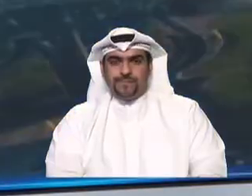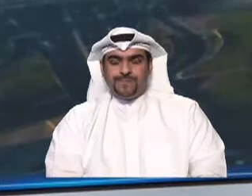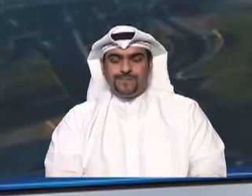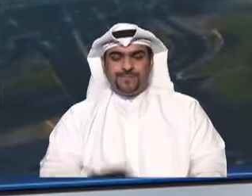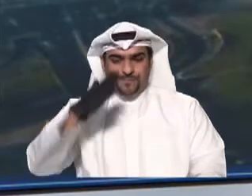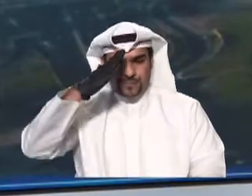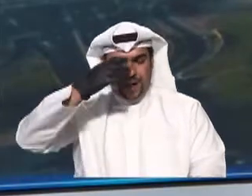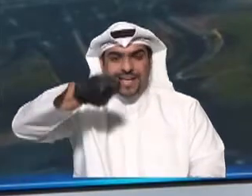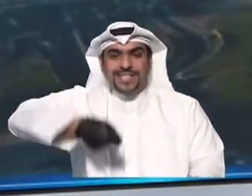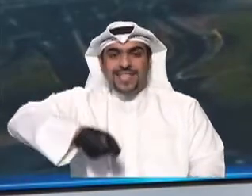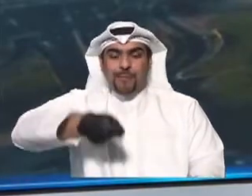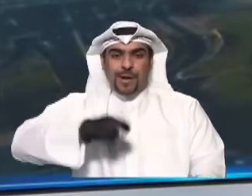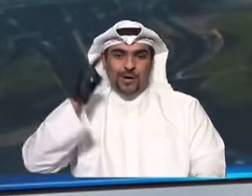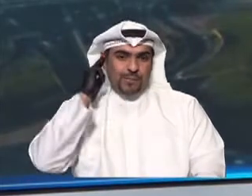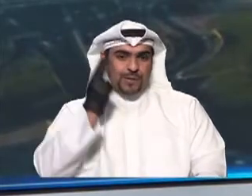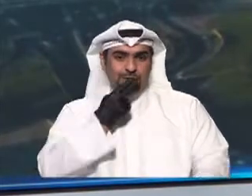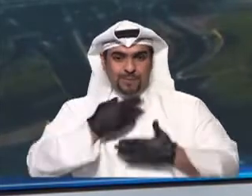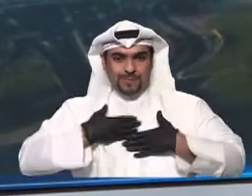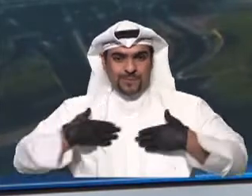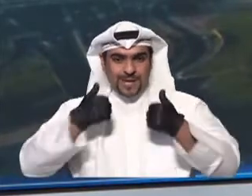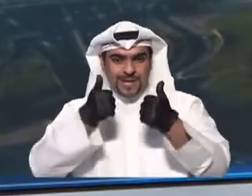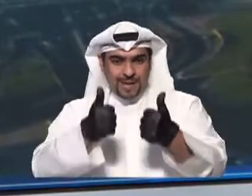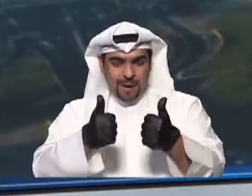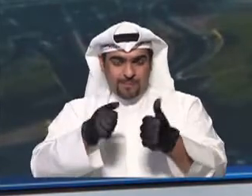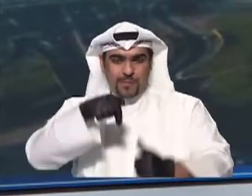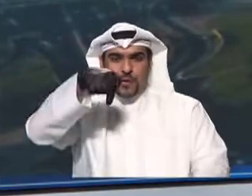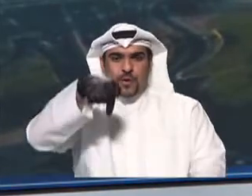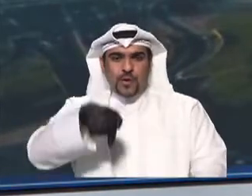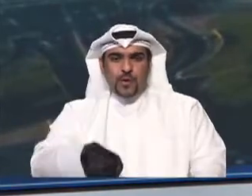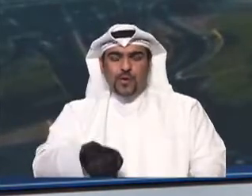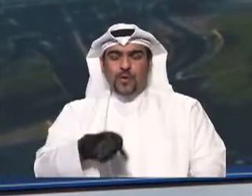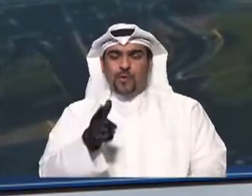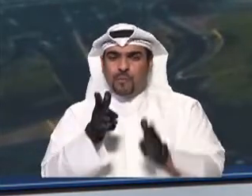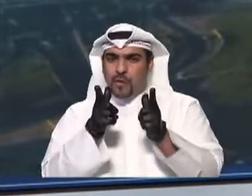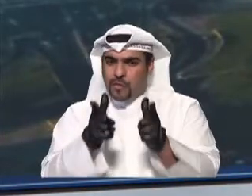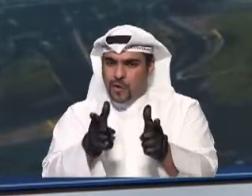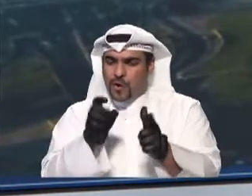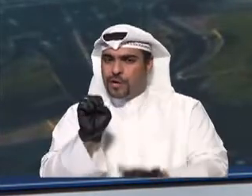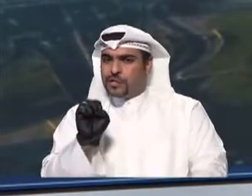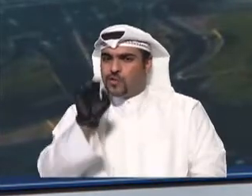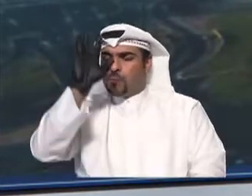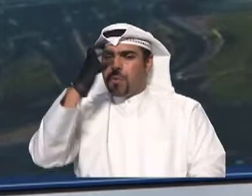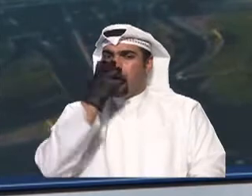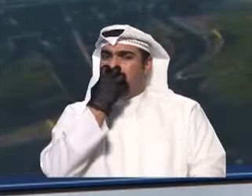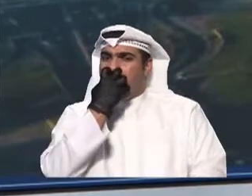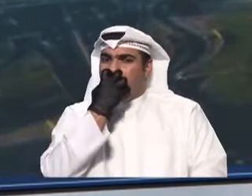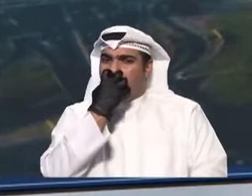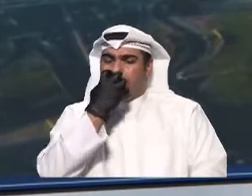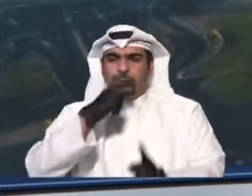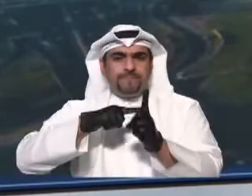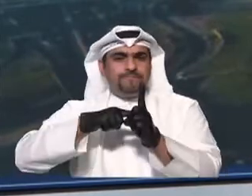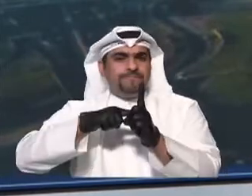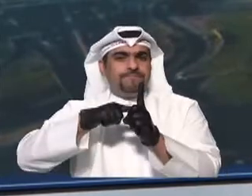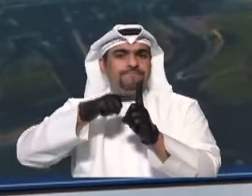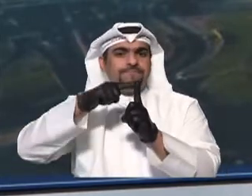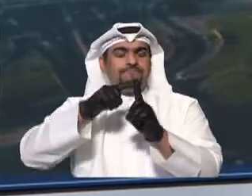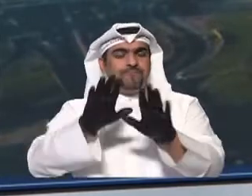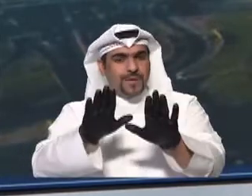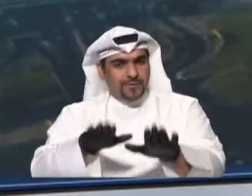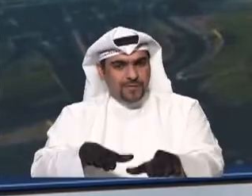السلام عليكم أعزائي المشاهدين. أجواء حارة والرياح شمالية غربية خفيفة لو معتدل السرعة، تنشط على فترات تتراوح سرعتها ما